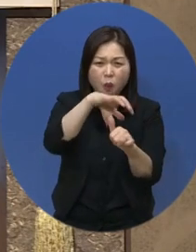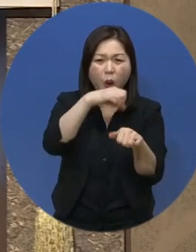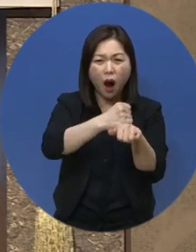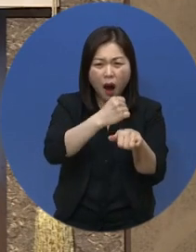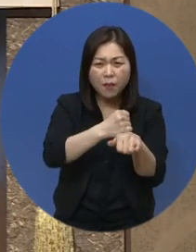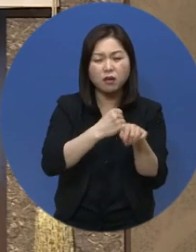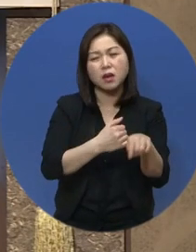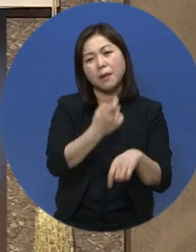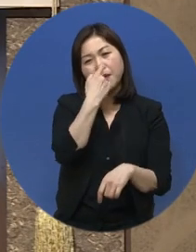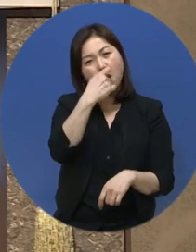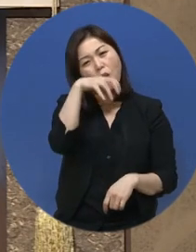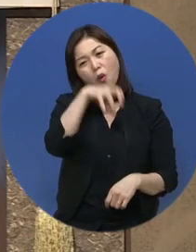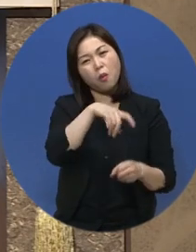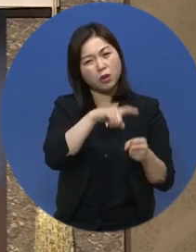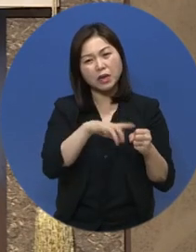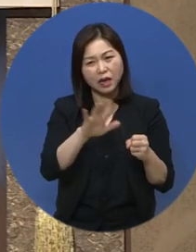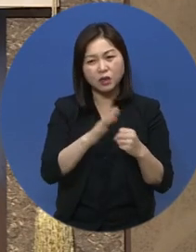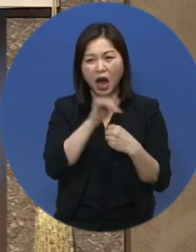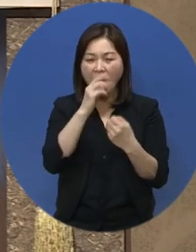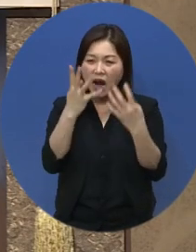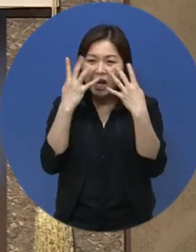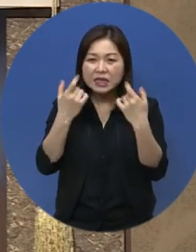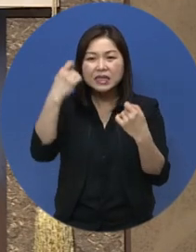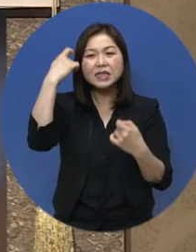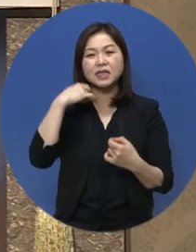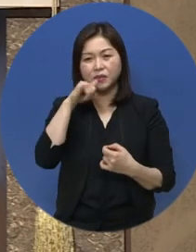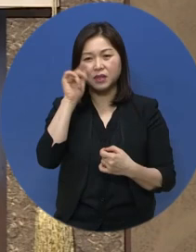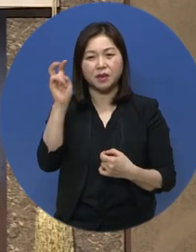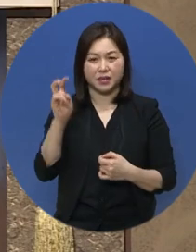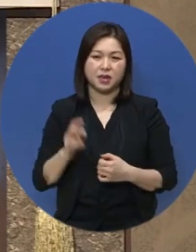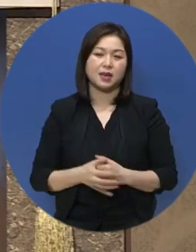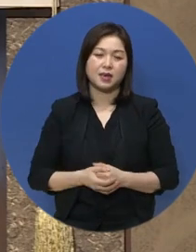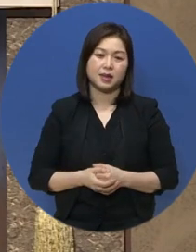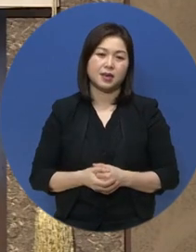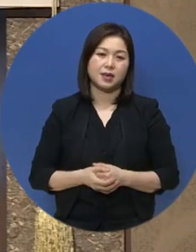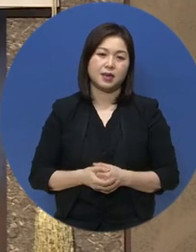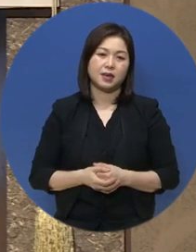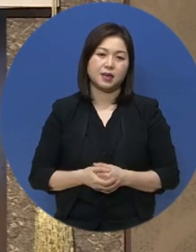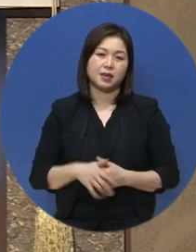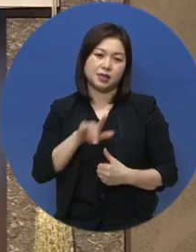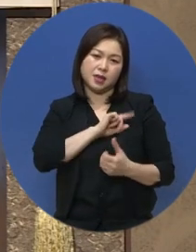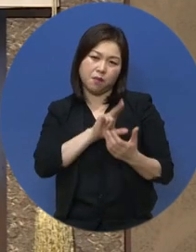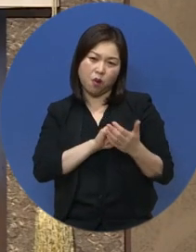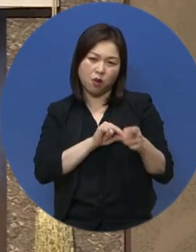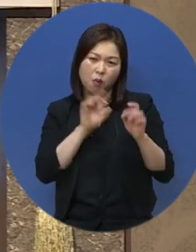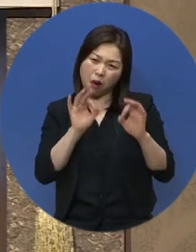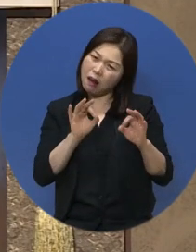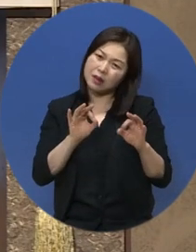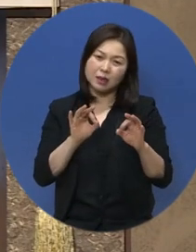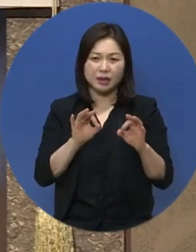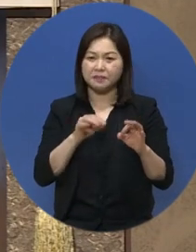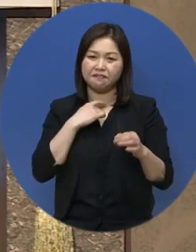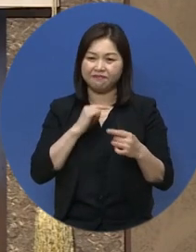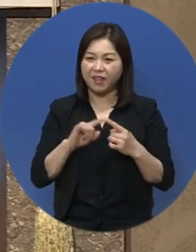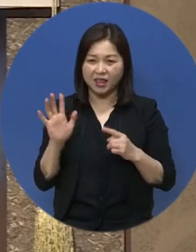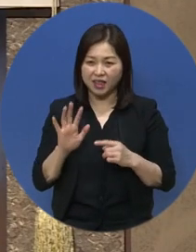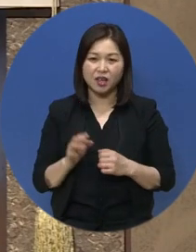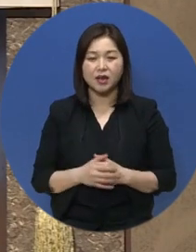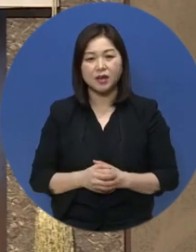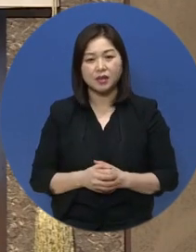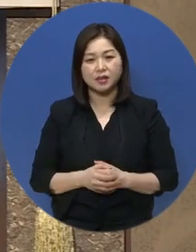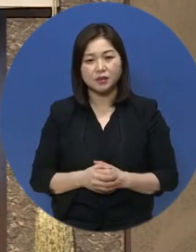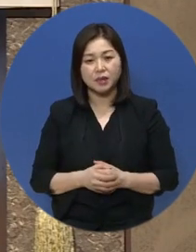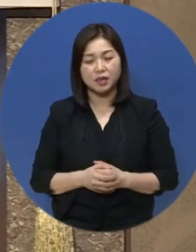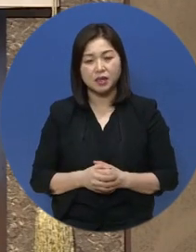정말 배움의 전당이라기보다 감옥이지 않을까라는 생각이 들 것 같아서 네네. 제목부터가 사실 좀 마음에 와닿지는 않지만 이 체계들을